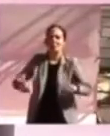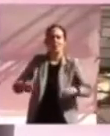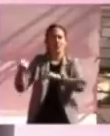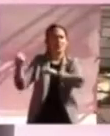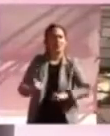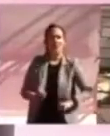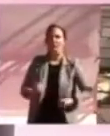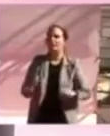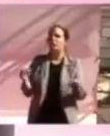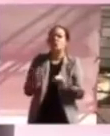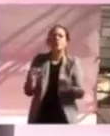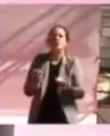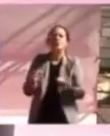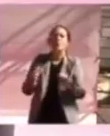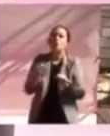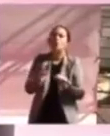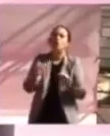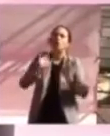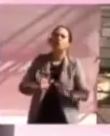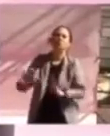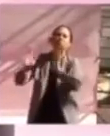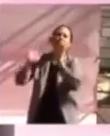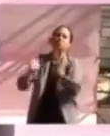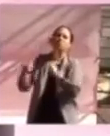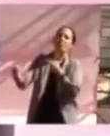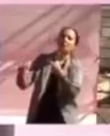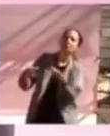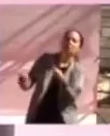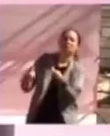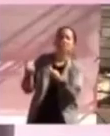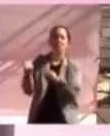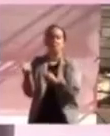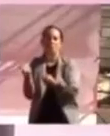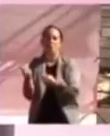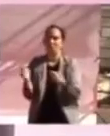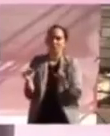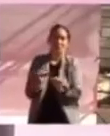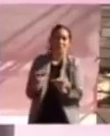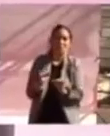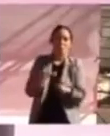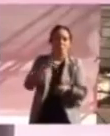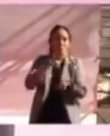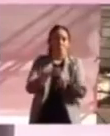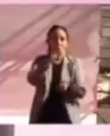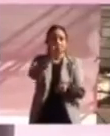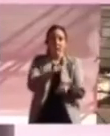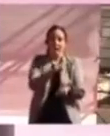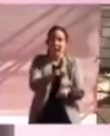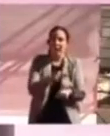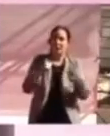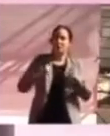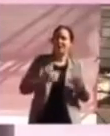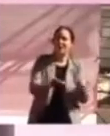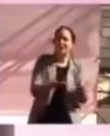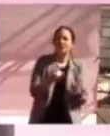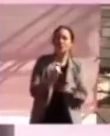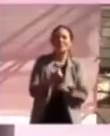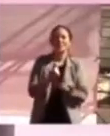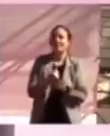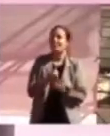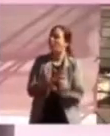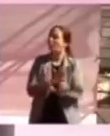al fatto che un cittadino sta male ci deve essere la costituzione le leggi e lo stato che ti